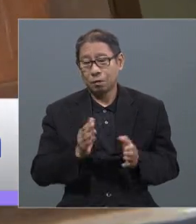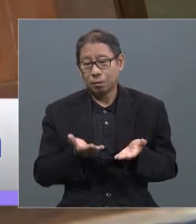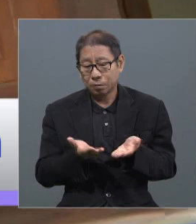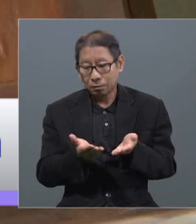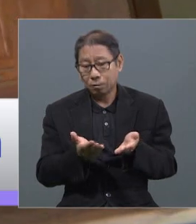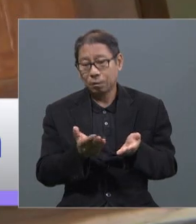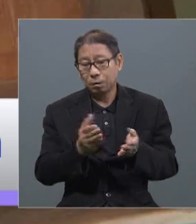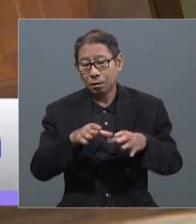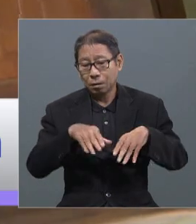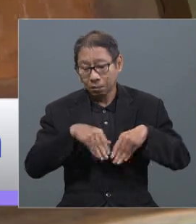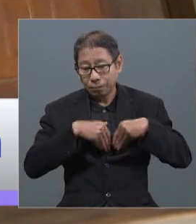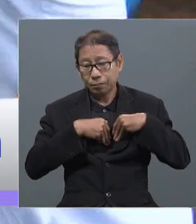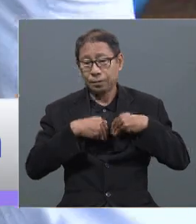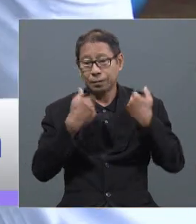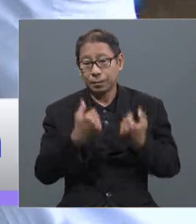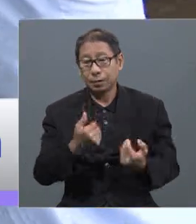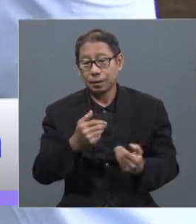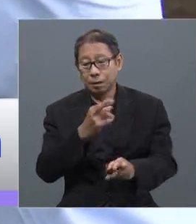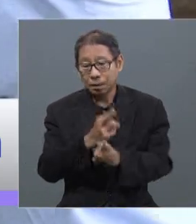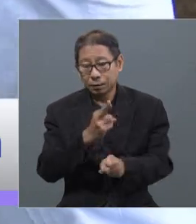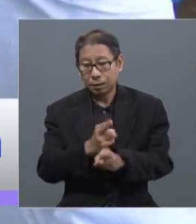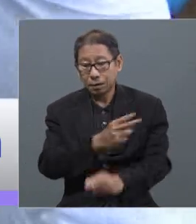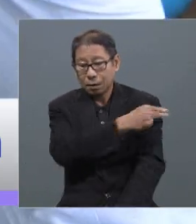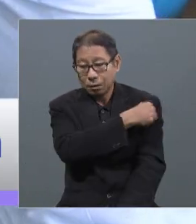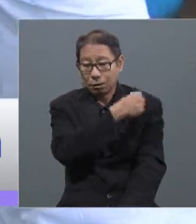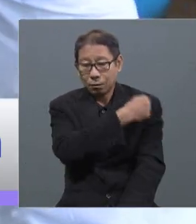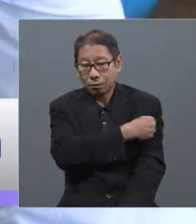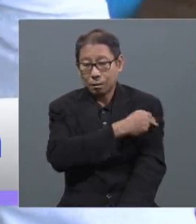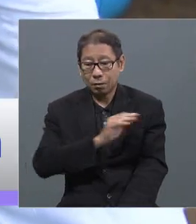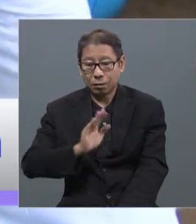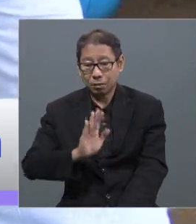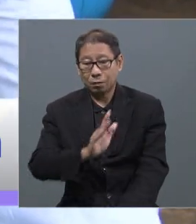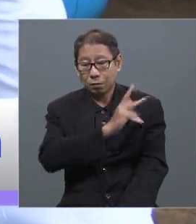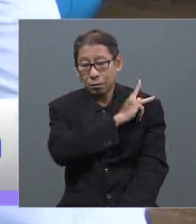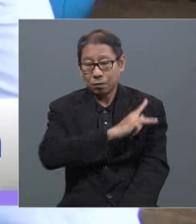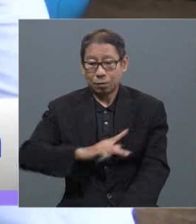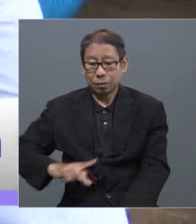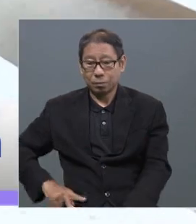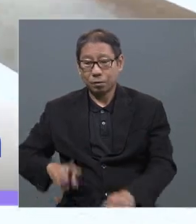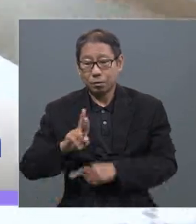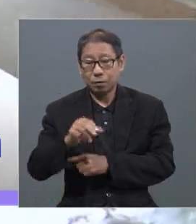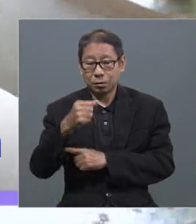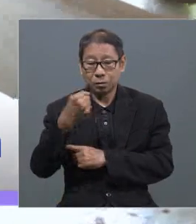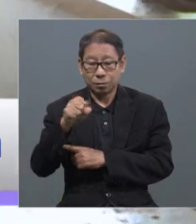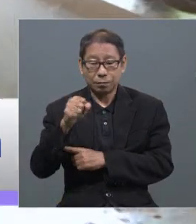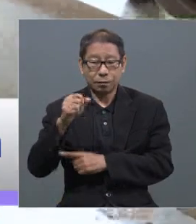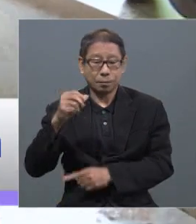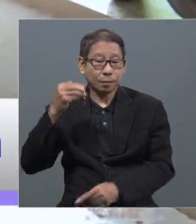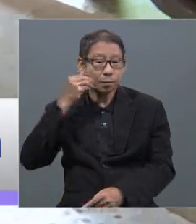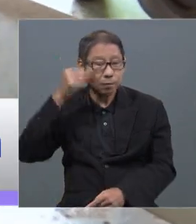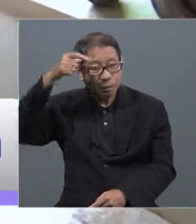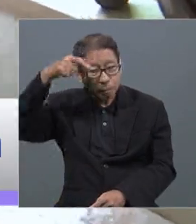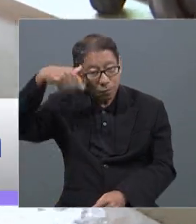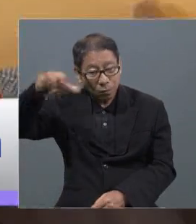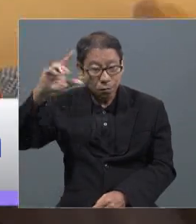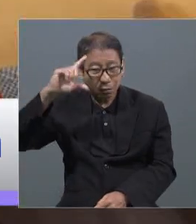าบาลโรงพยาบาลสมเด็จพระยุพราชโรงพยาบาลเพื่อราษฎรในพื้นที่ห่างไกลอย่างแท้จริง